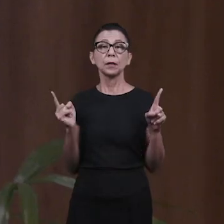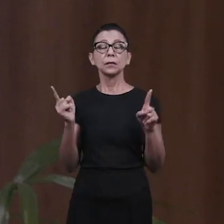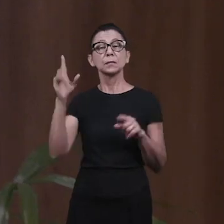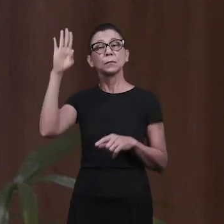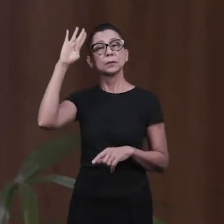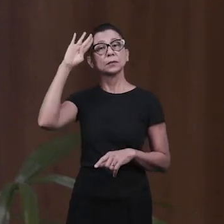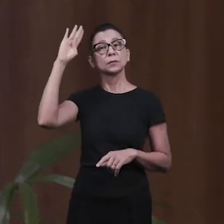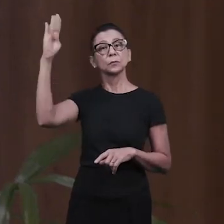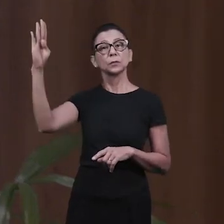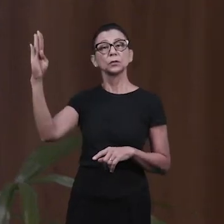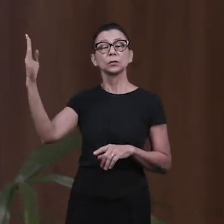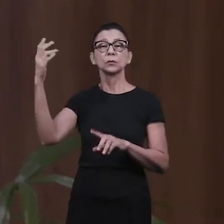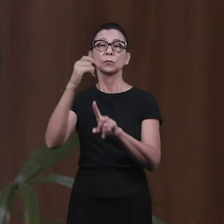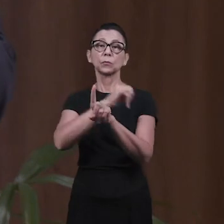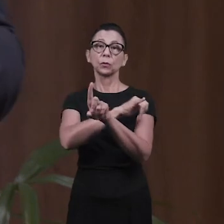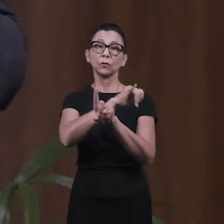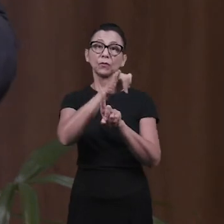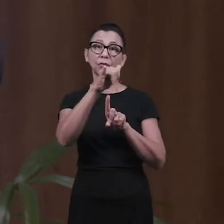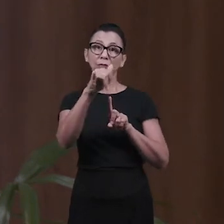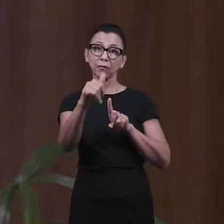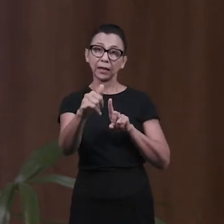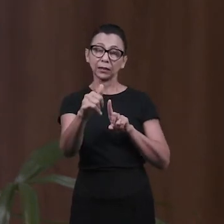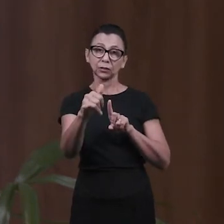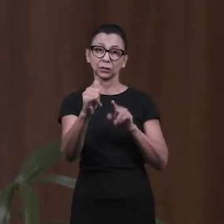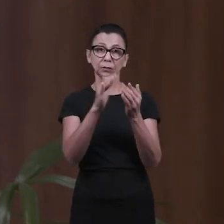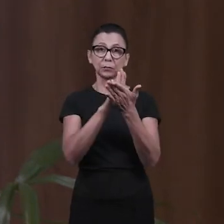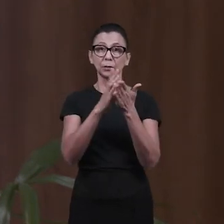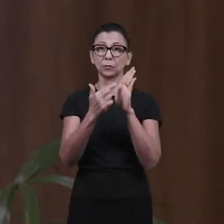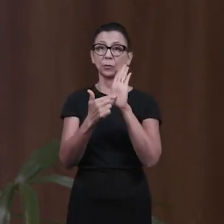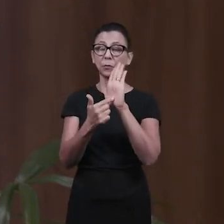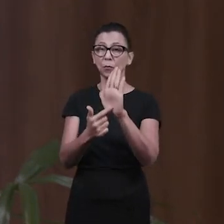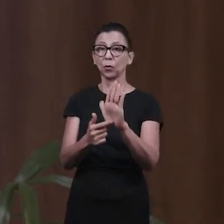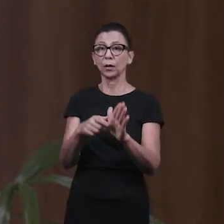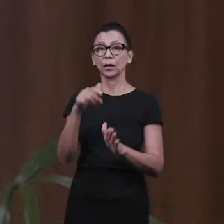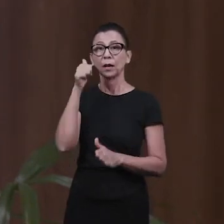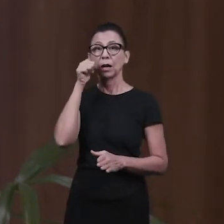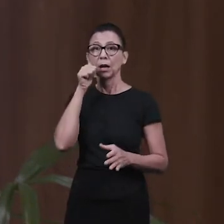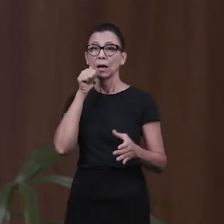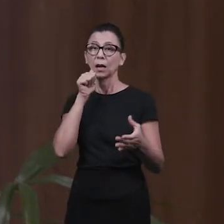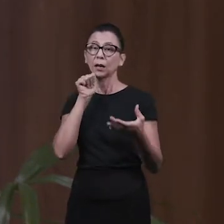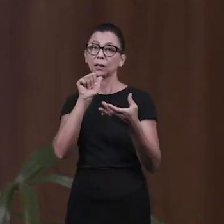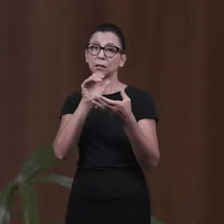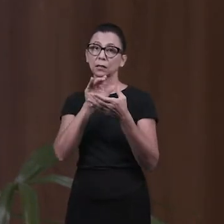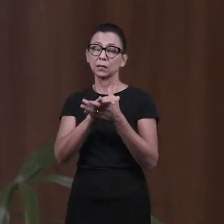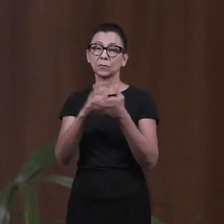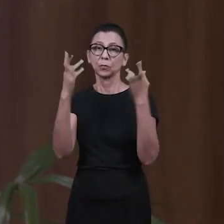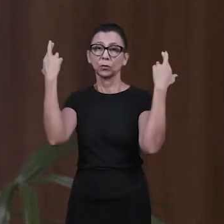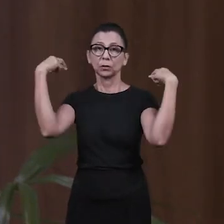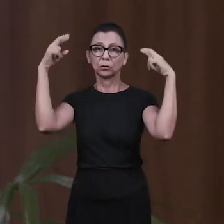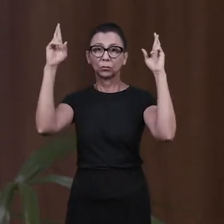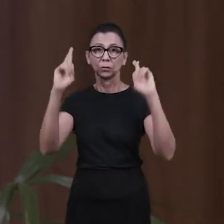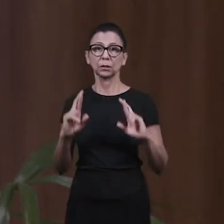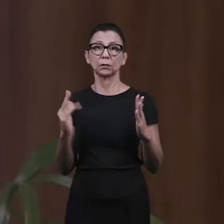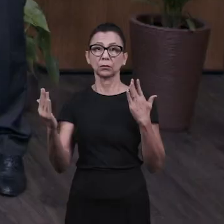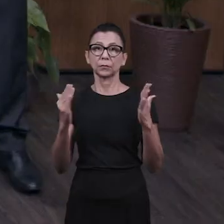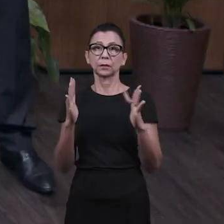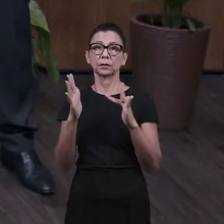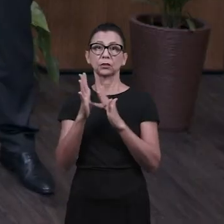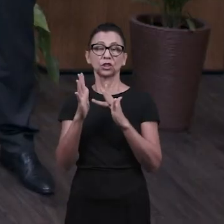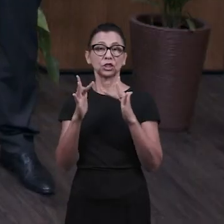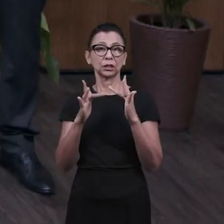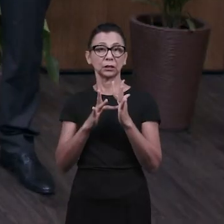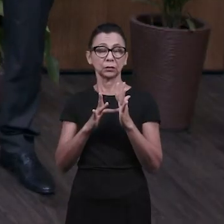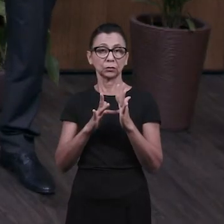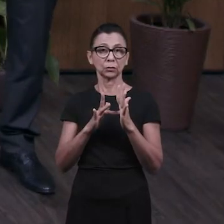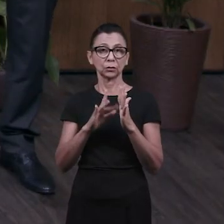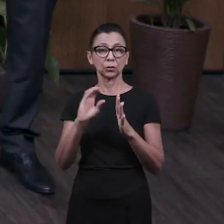Bible, elle est la fiancée ou l'épouse de l'agneau du Seigneur Jésus. L'épouse